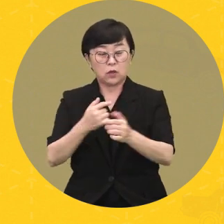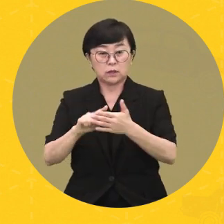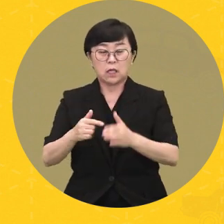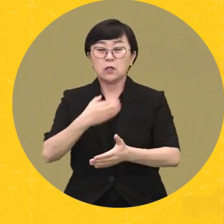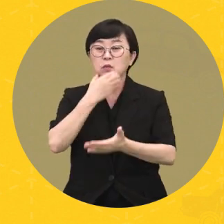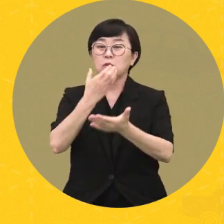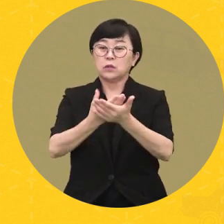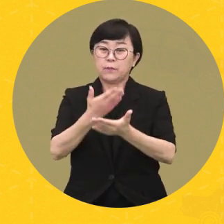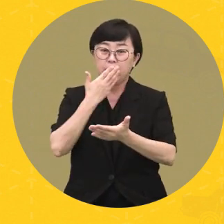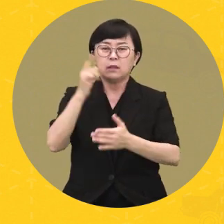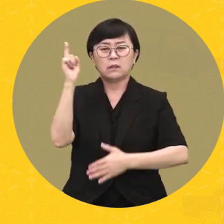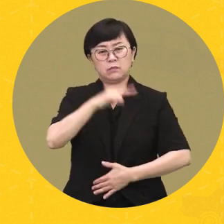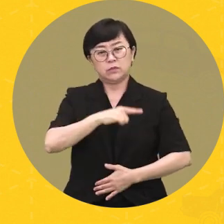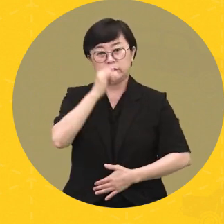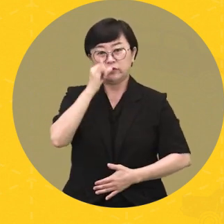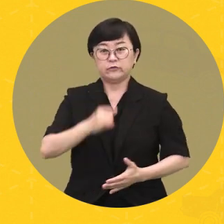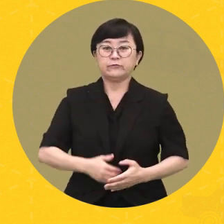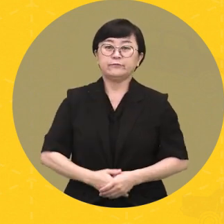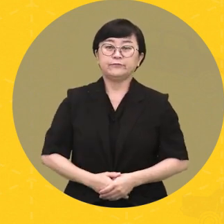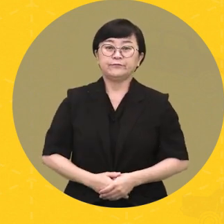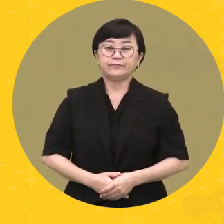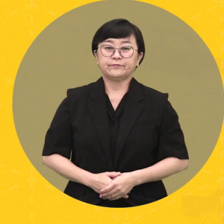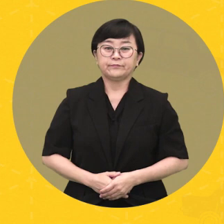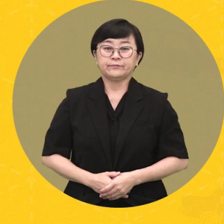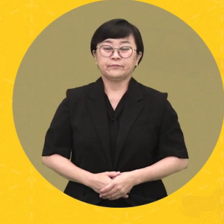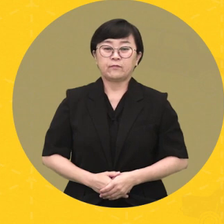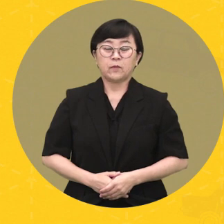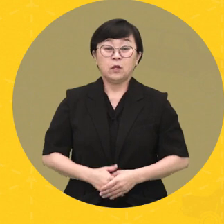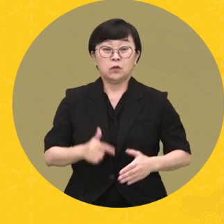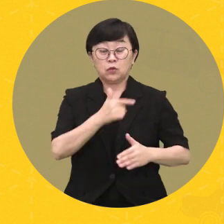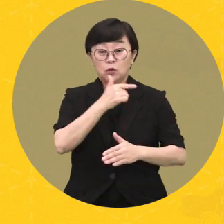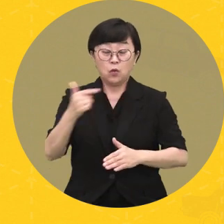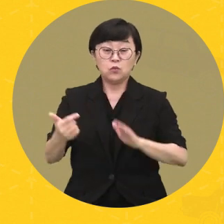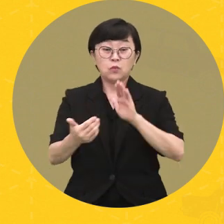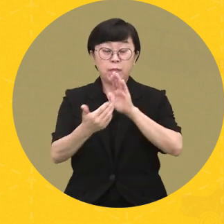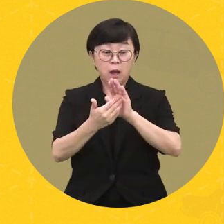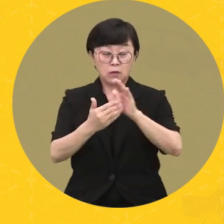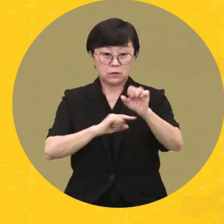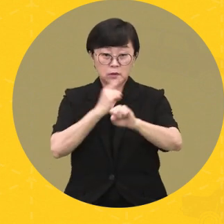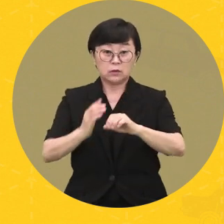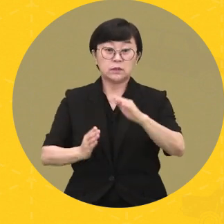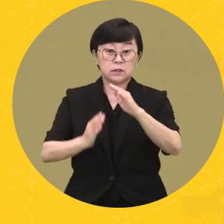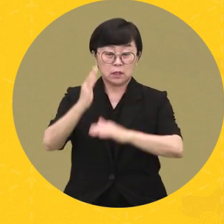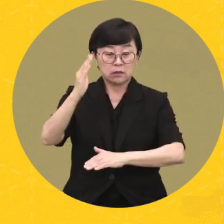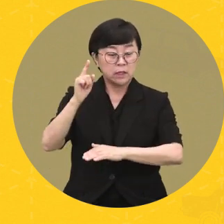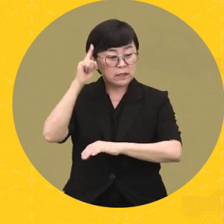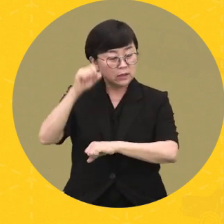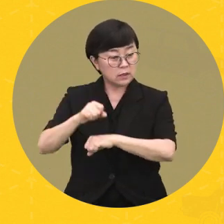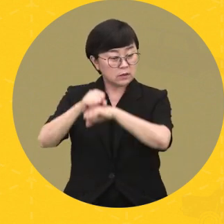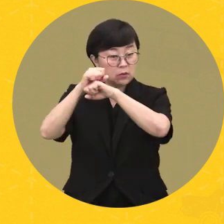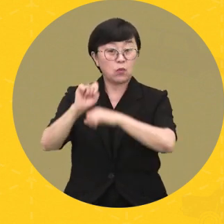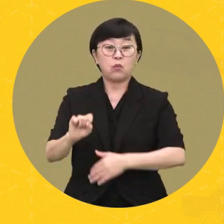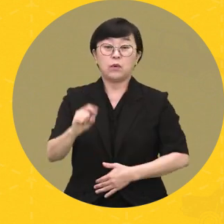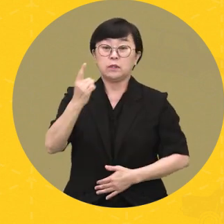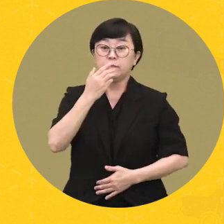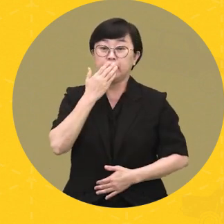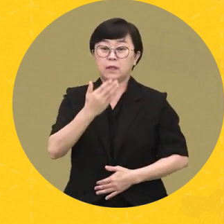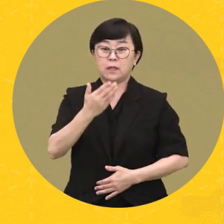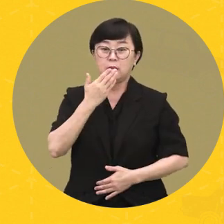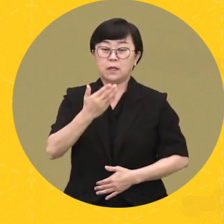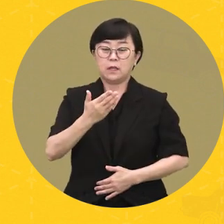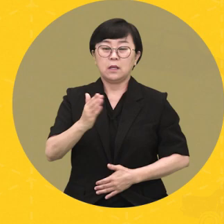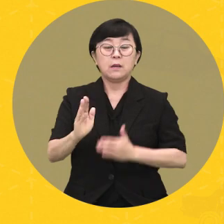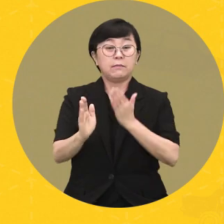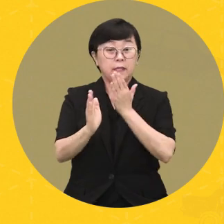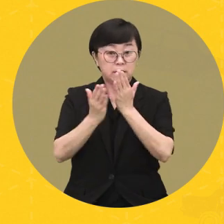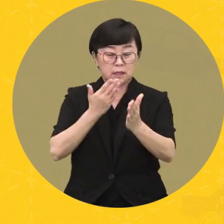수도 있는 단점이 있습니다. 또한 지나친 방어기제의 작용은 오히려 스트레스 요인으로 작용하며